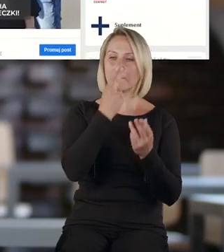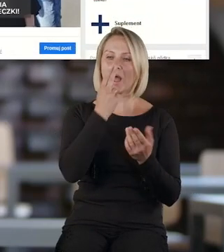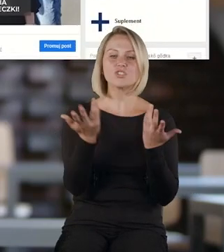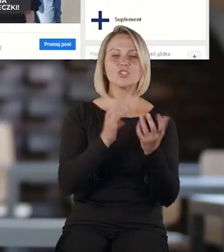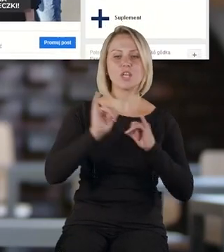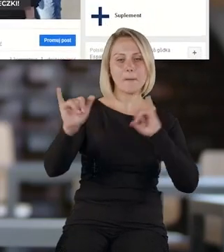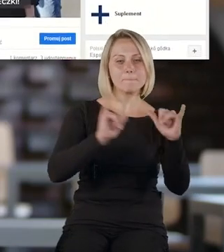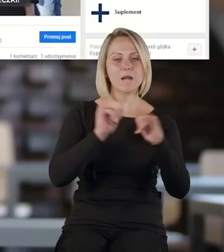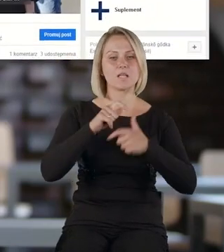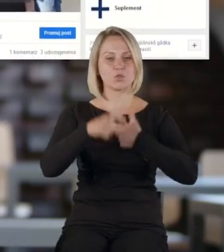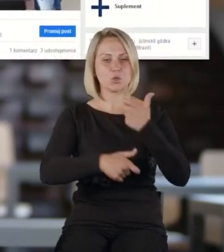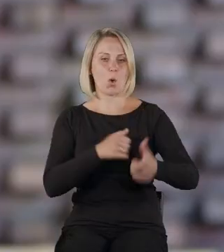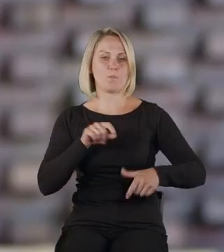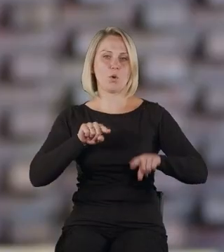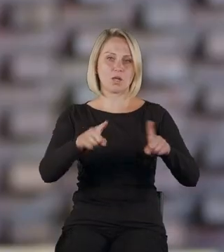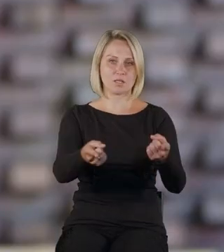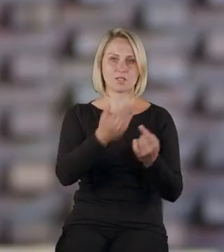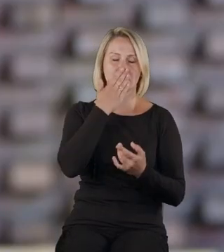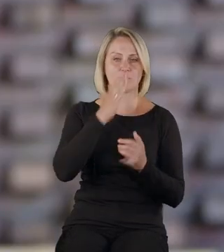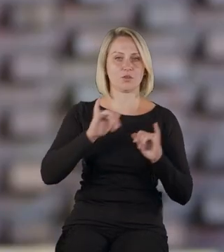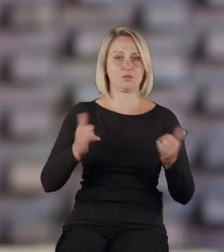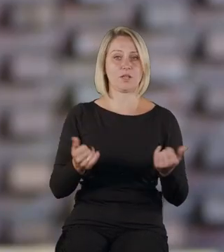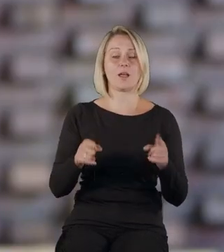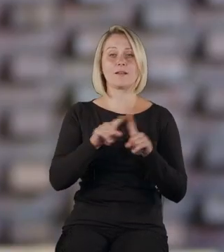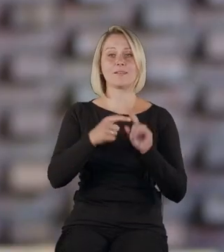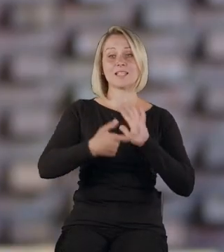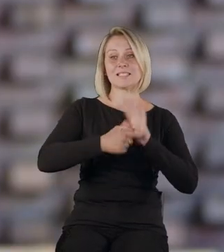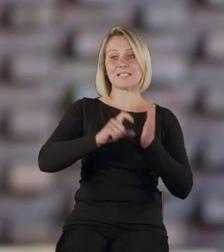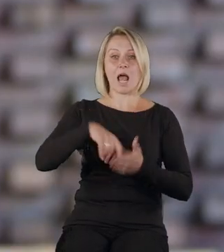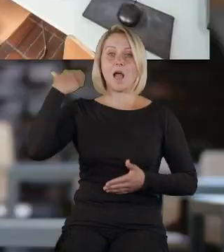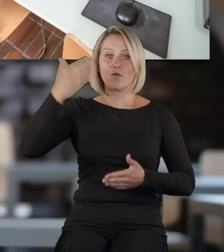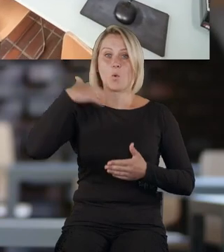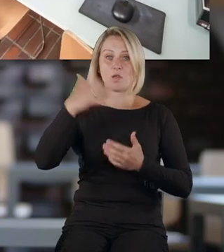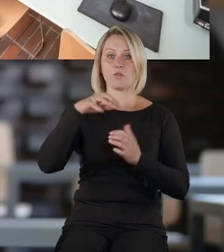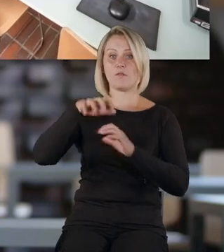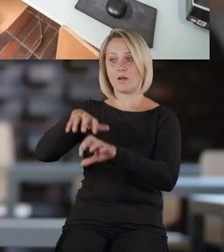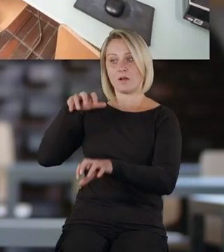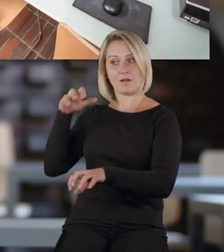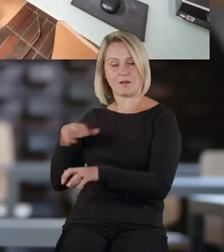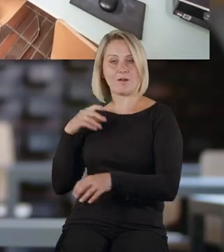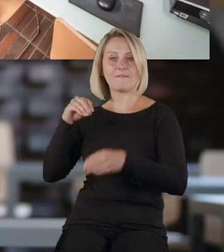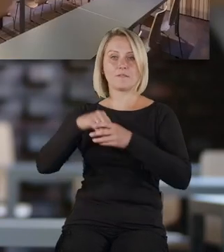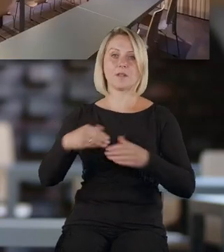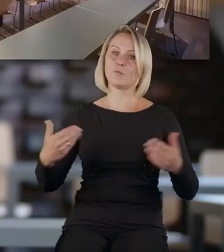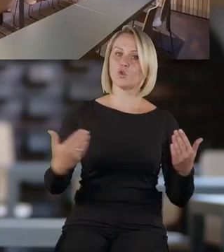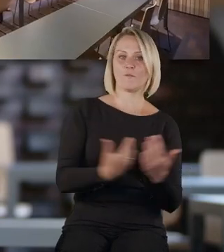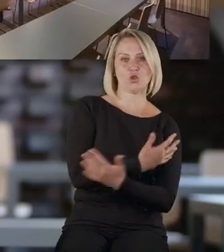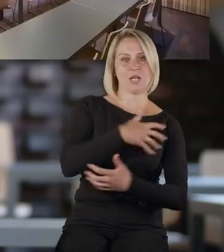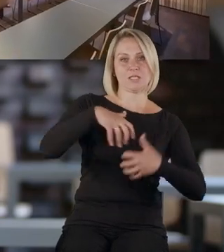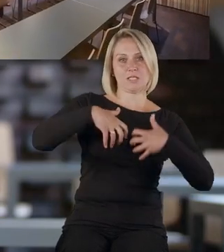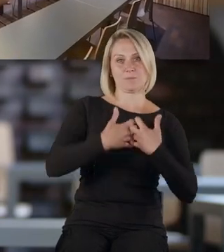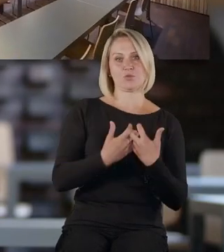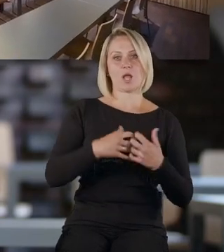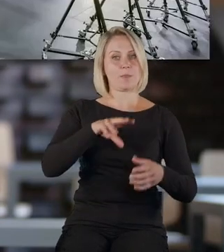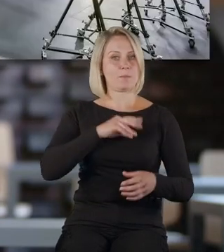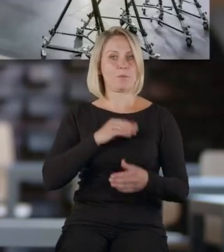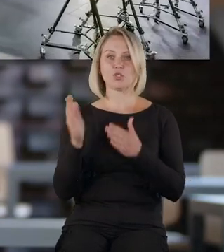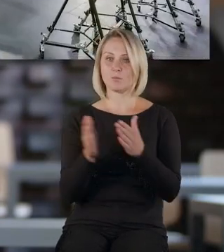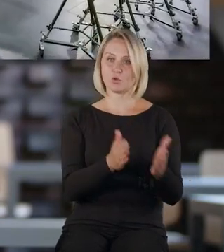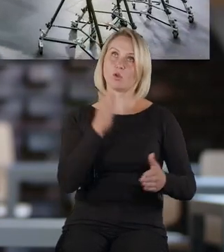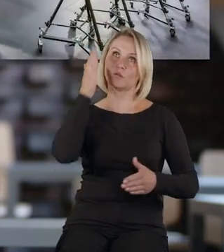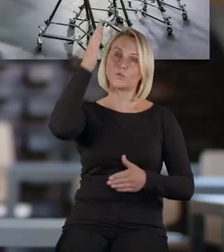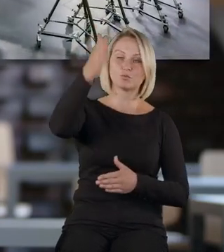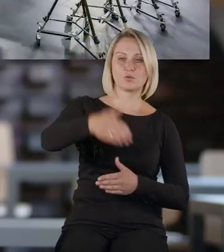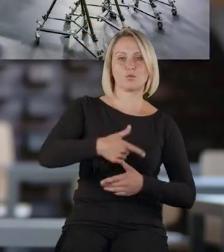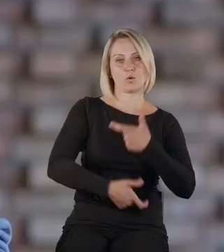wydarzenia organizowane przez samorząd. Ponadto nasze sale wykładowe wyposażone są w nowoczesny sprzęt, który umożliwia przygotowanie do